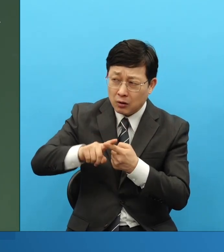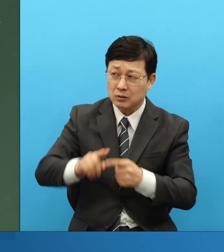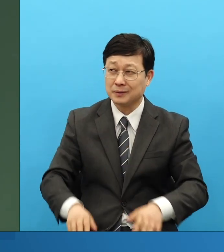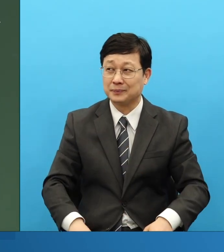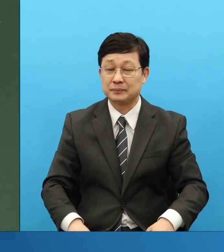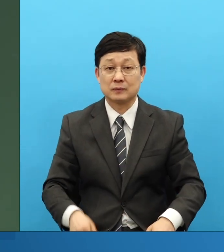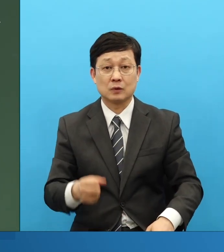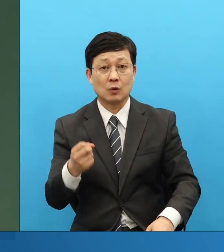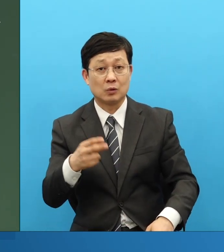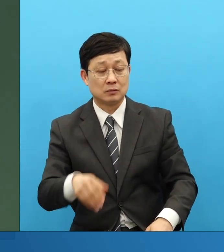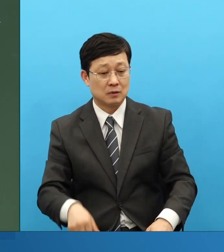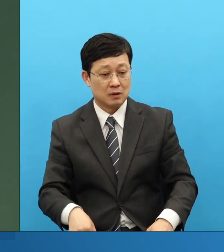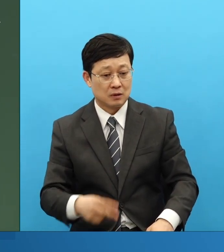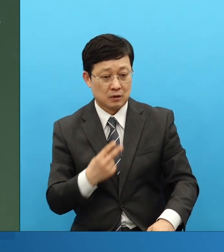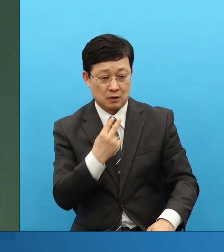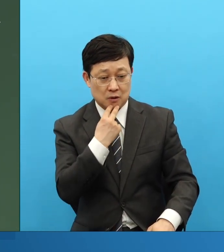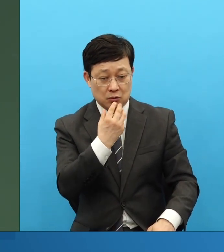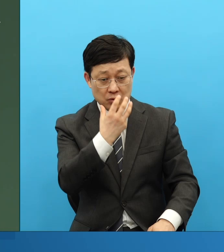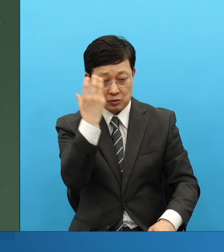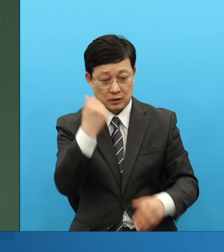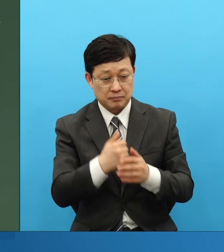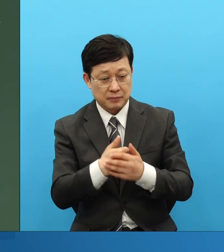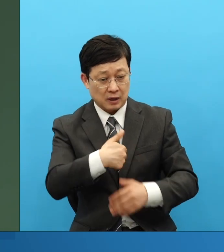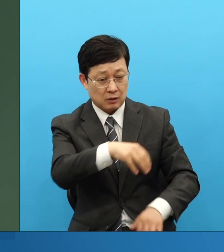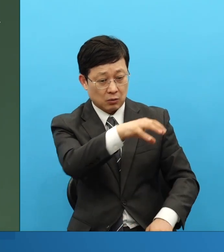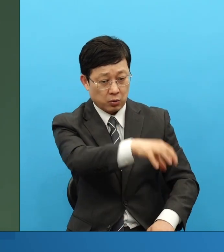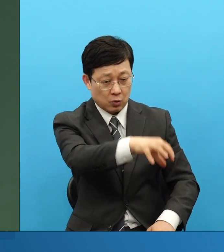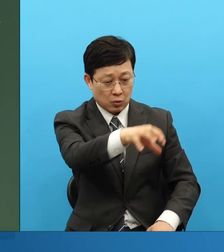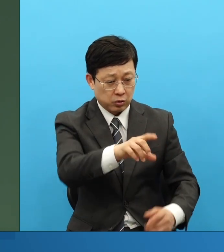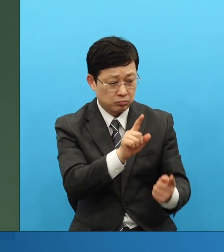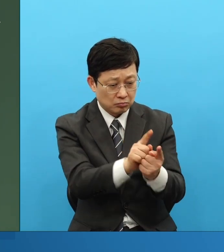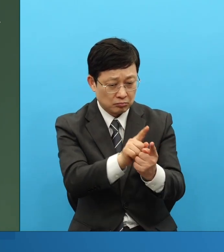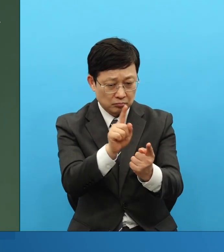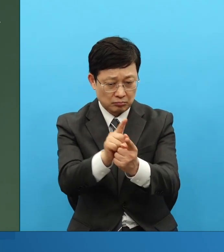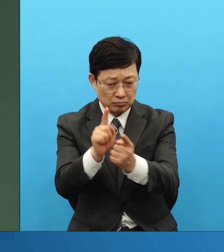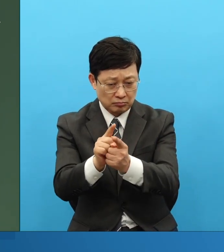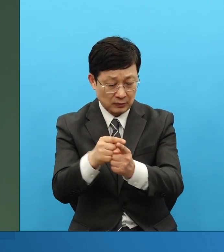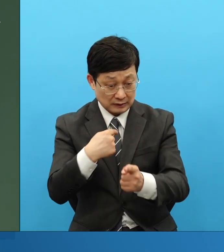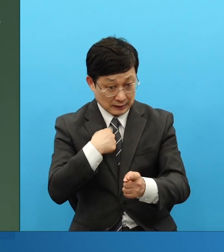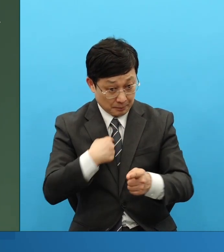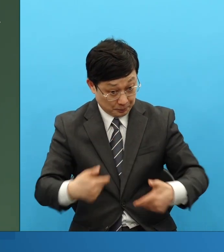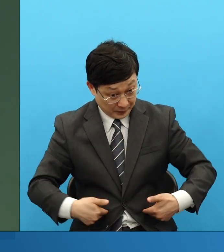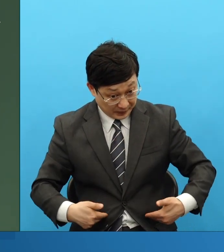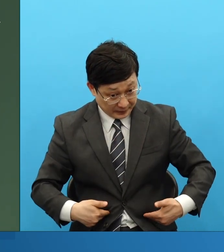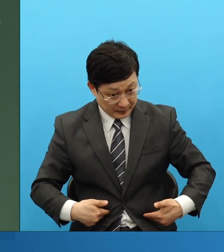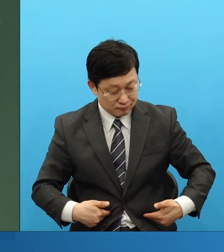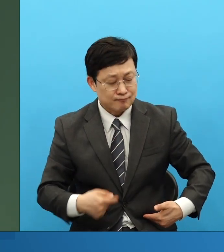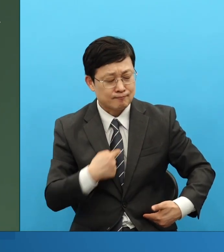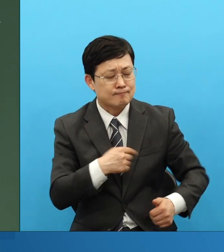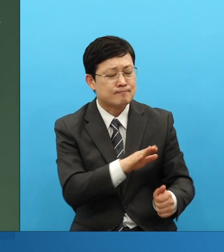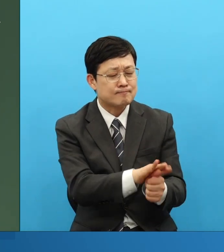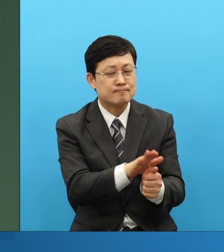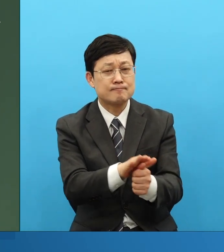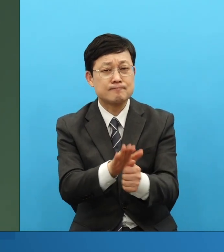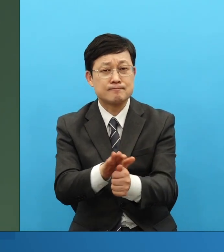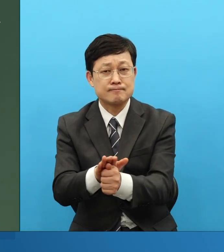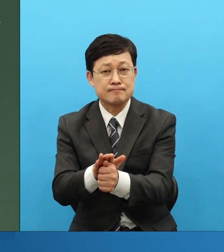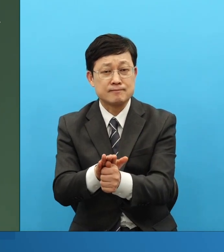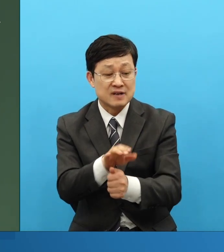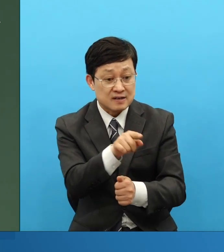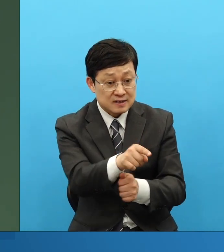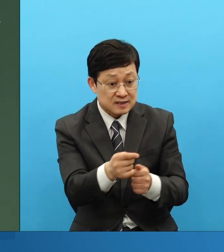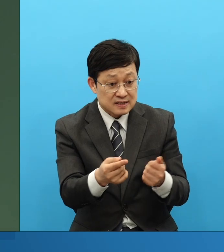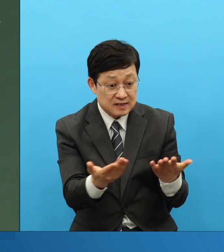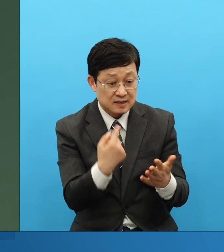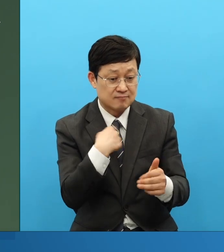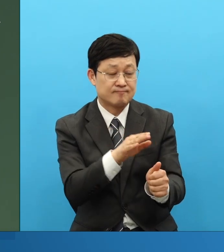곳마다 요셉이 절대로 필요한 사람들을 만나게 됩니다. And everywhere he went, Joseph met people who were absolutely 또 necessary. 그 일을 해서